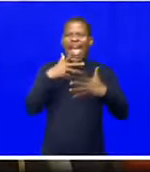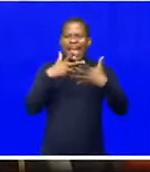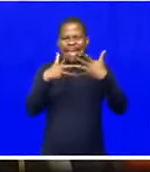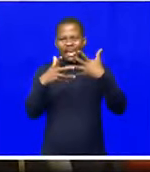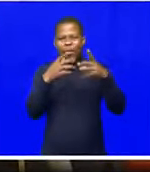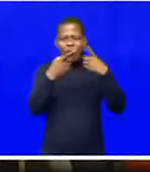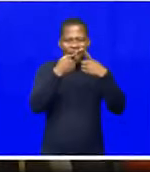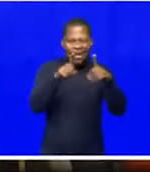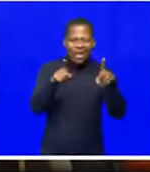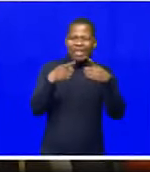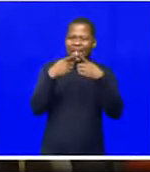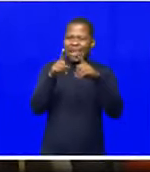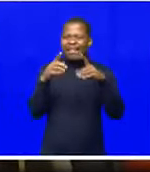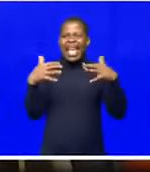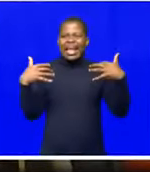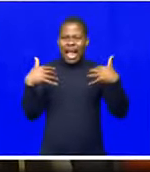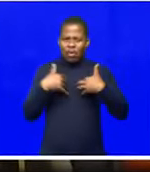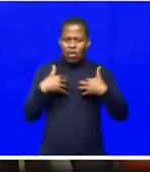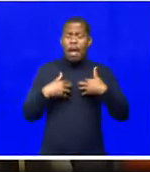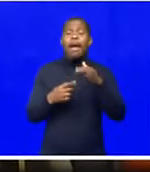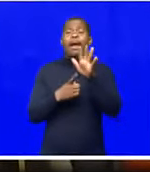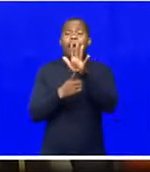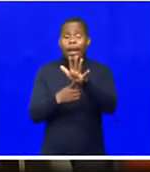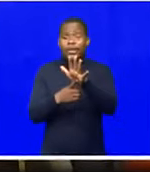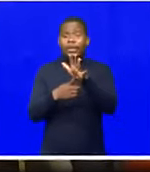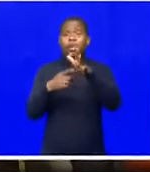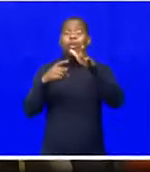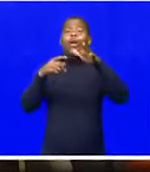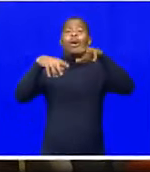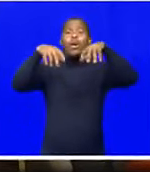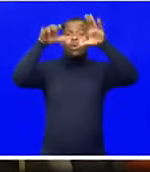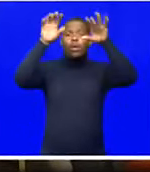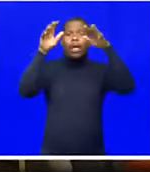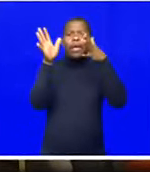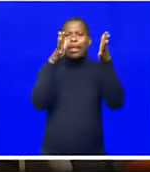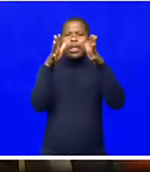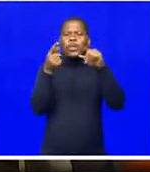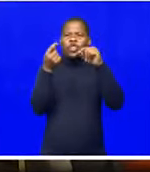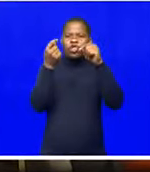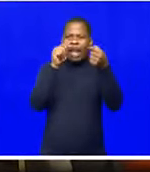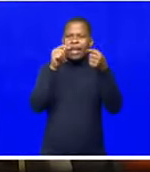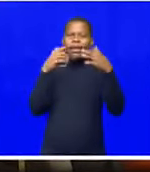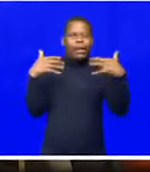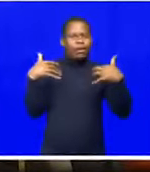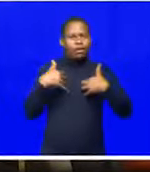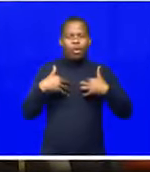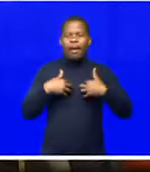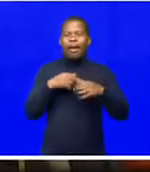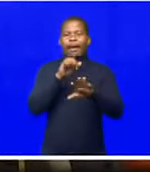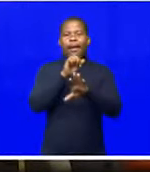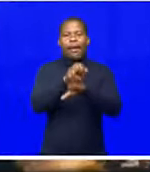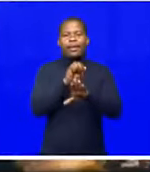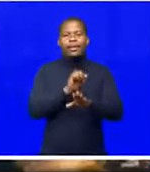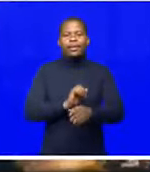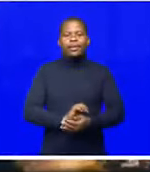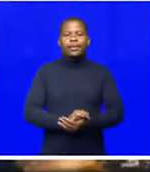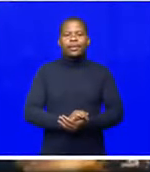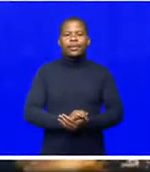kuguquguquka kwesimo selitulo. Etindzabeni Eswatini TV kubika Nelswendla ngamandla kunaphathizwe emsibi kumathapha.